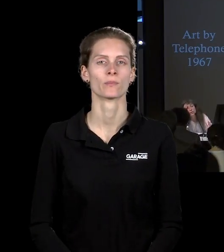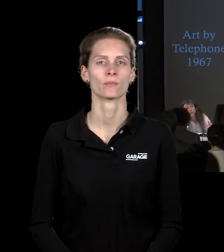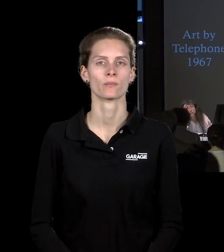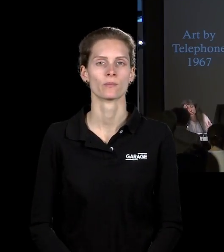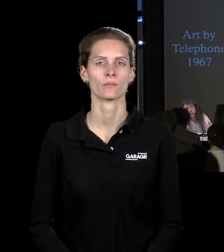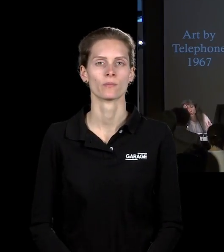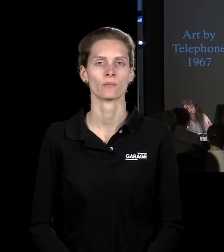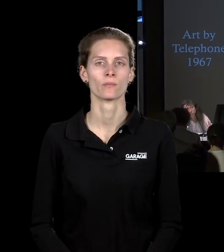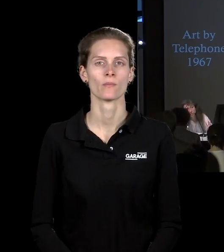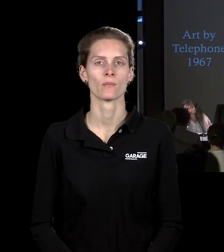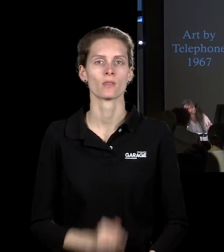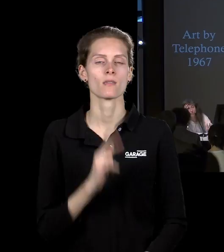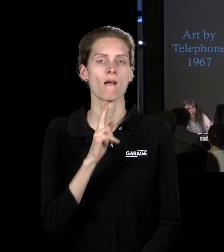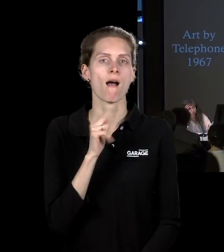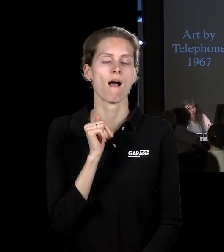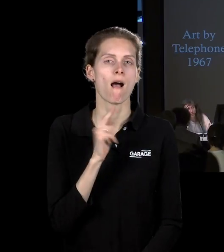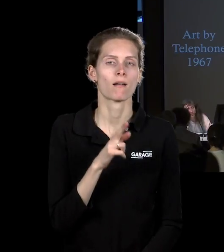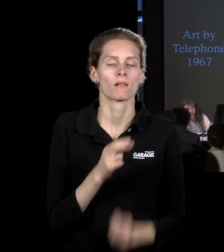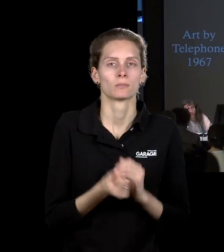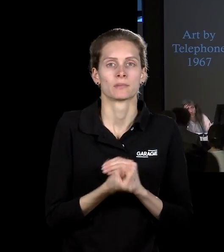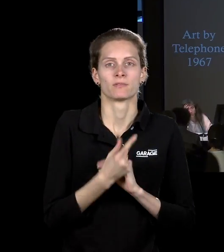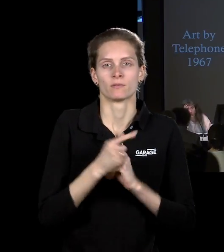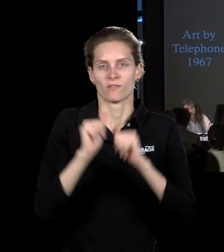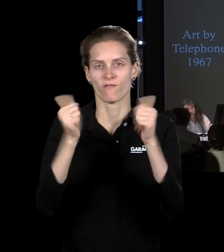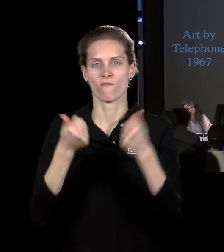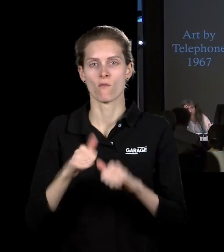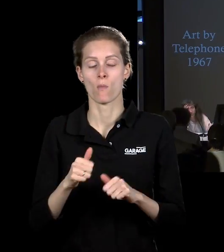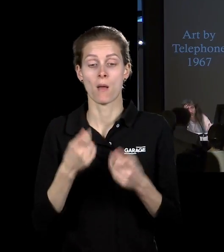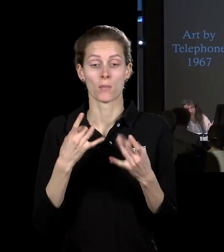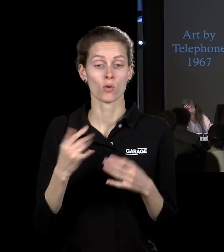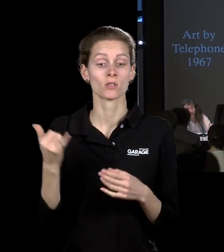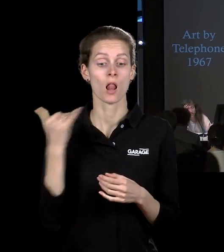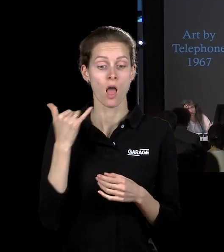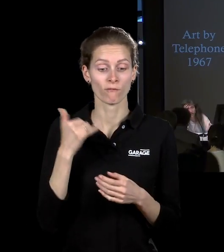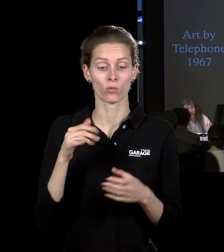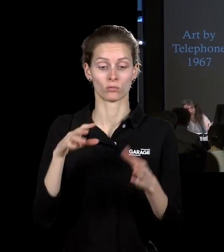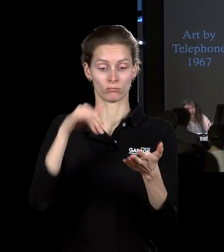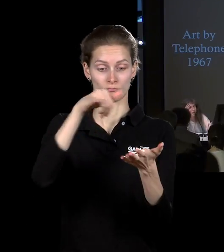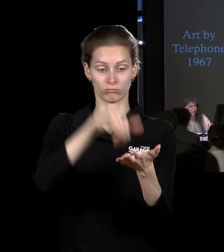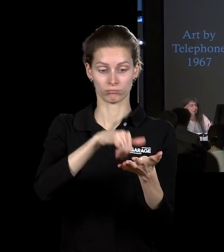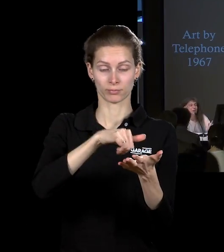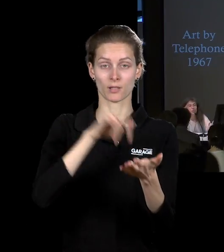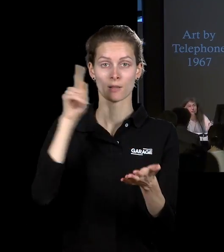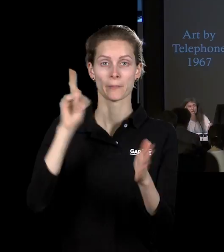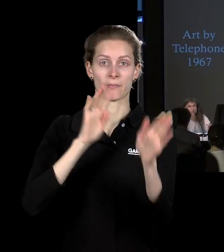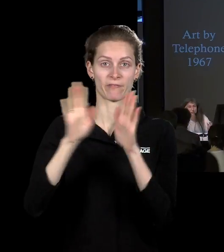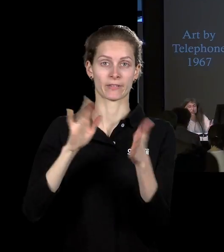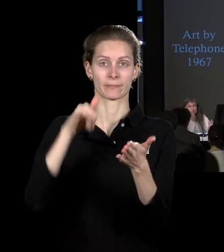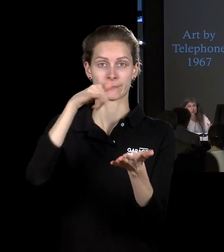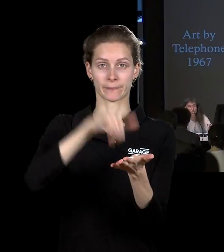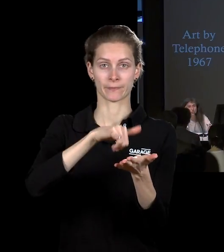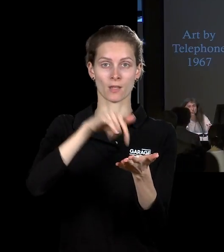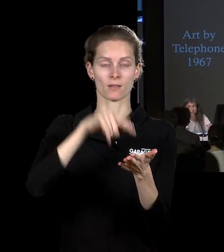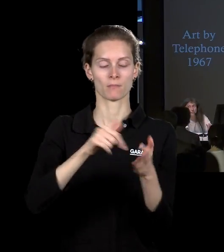как позиции становятся формами. И, ну, собственно, понятно, что это просто телефон, который стоит в выставочном зале на нем, и